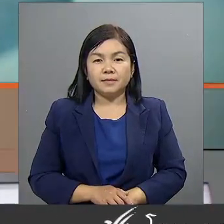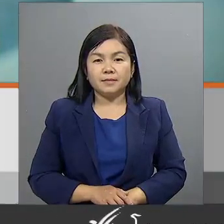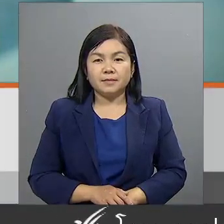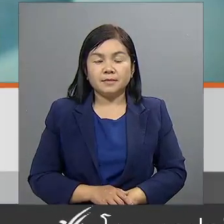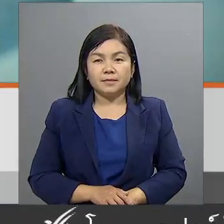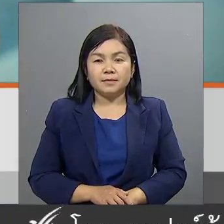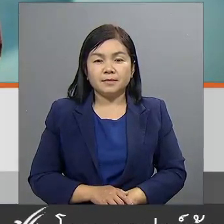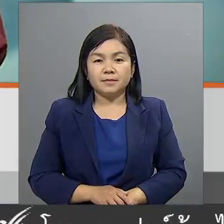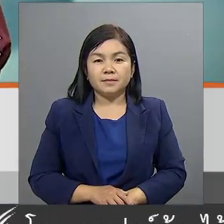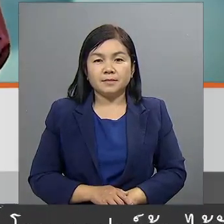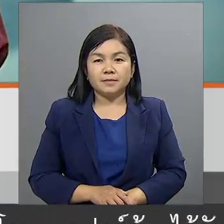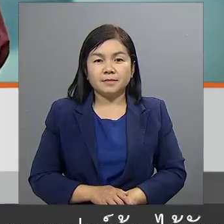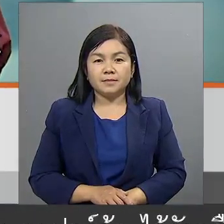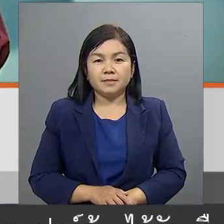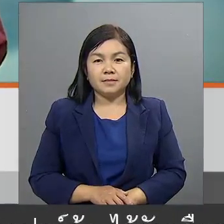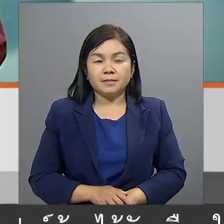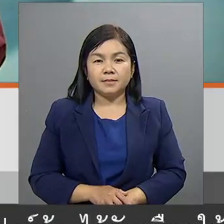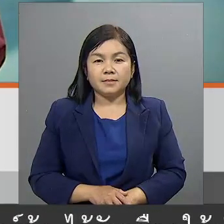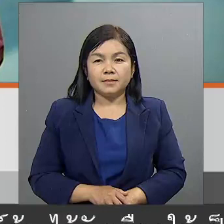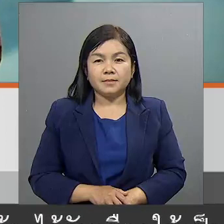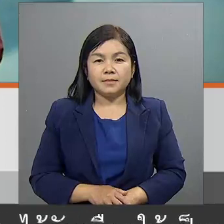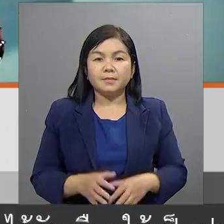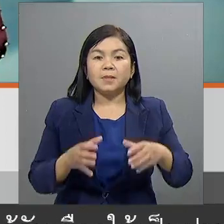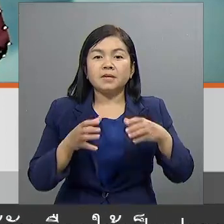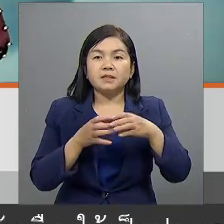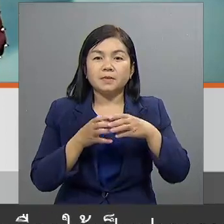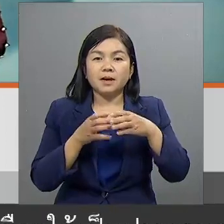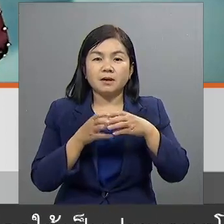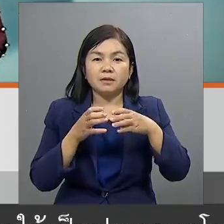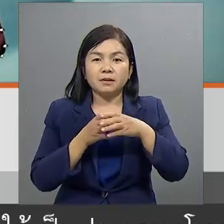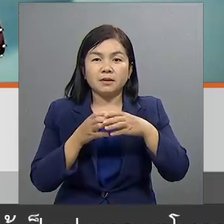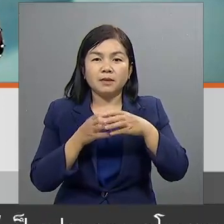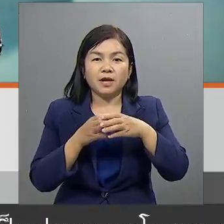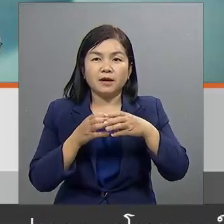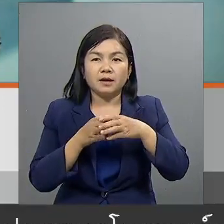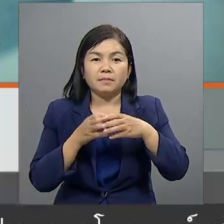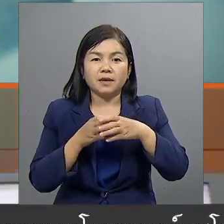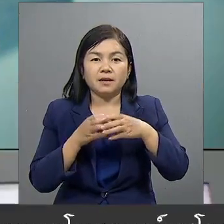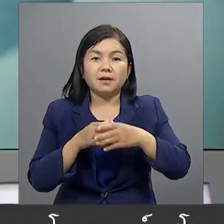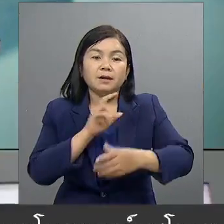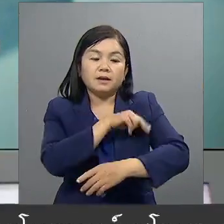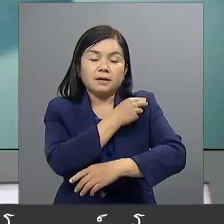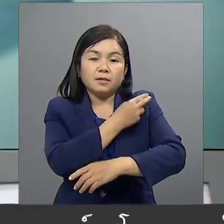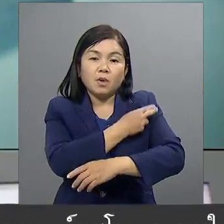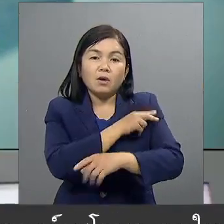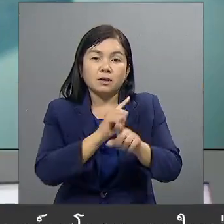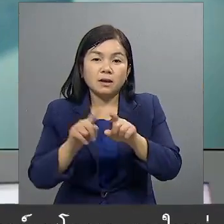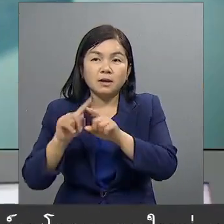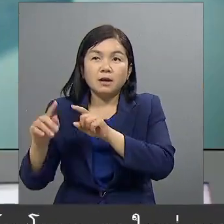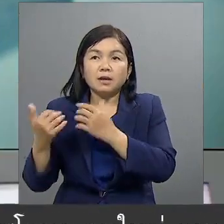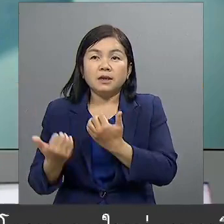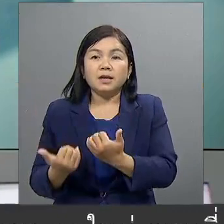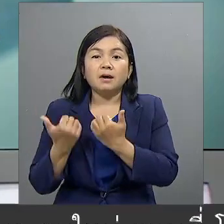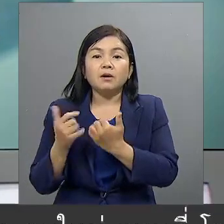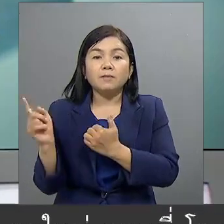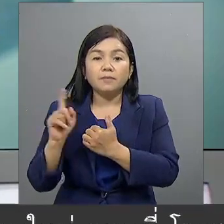ผู้ชมคะหุ้นกลุ่มโรงพยาบาลในตลาดหลักทรัพย์เริ่มร้อนแรงช่วงนี้นะคะจากสัญญาณดีไม่ว่าจะเป็นการเริ่มฉีดวัคซีนและการเปิดทางให้โรงพย